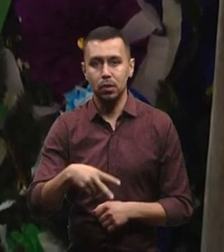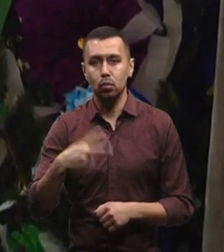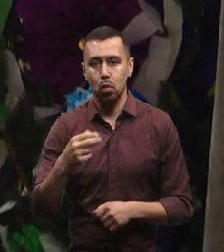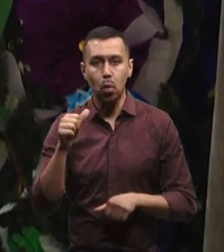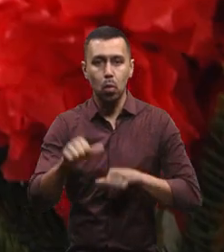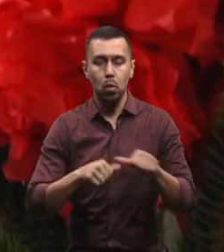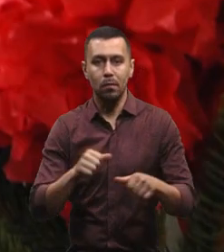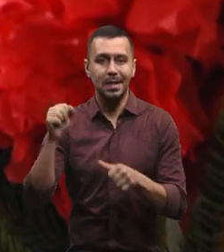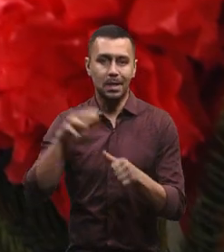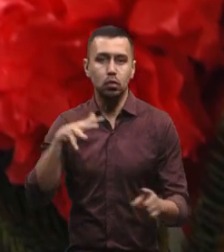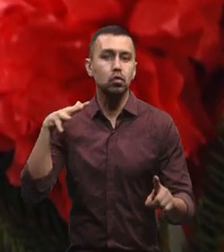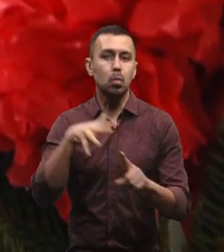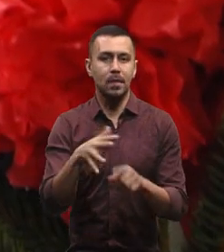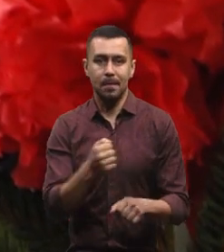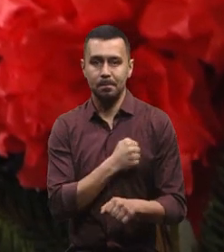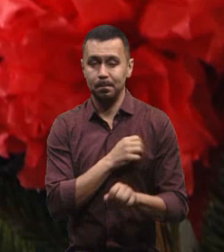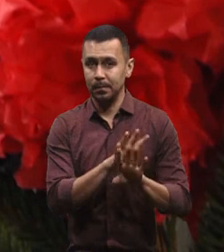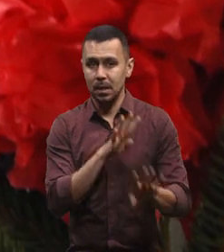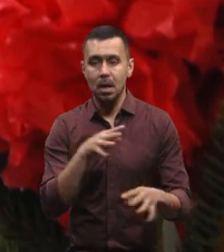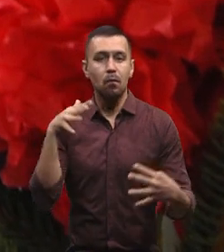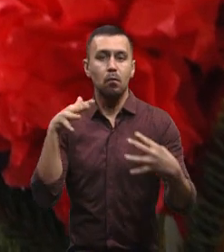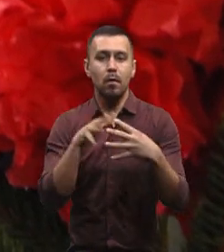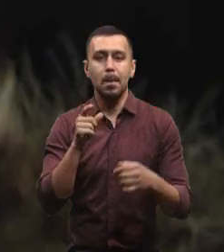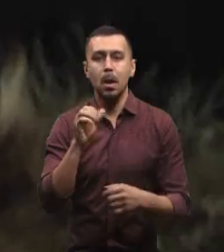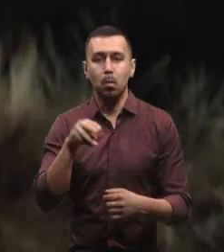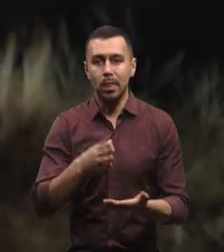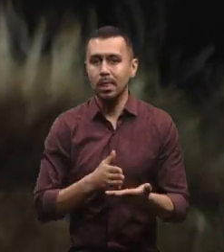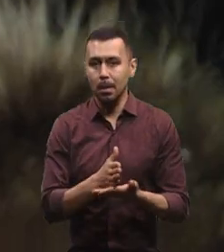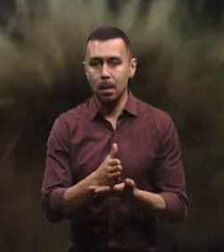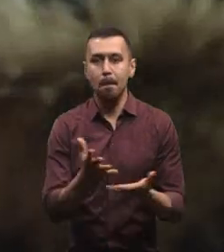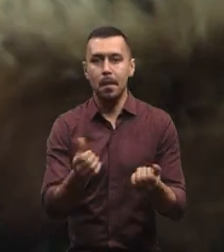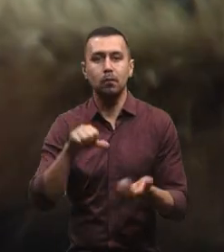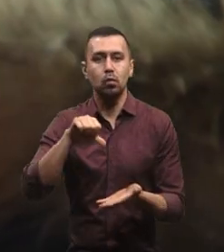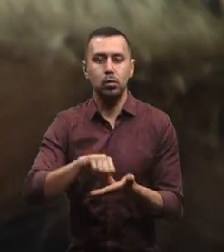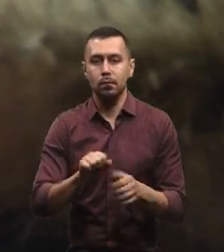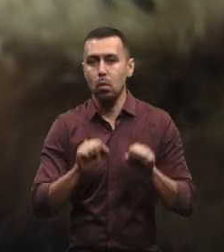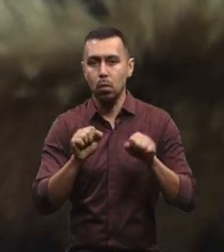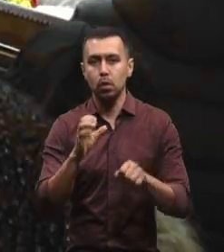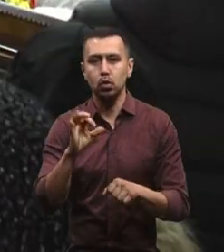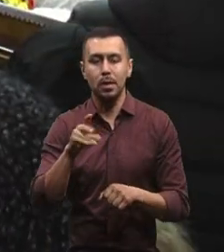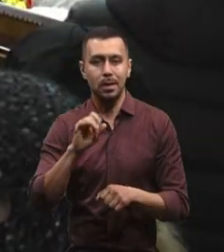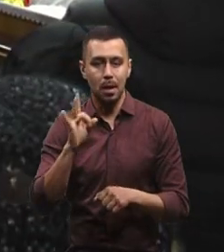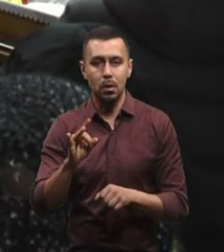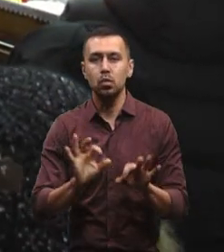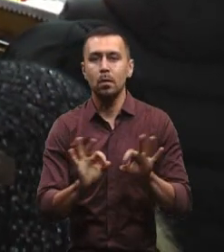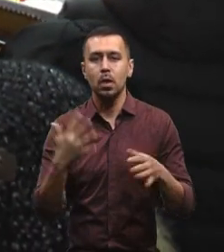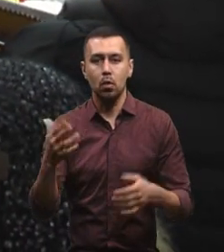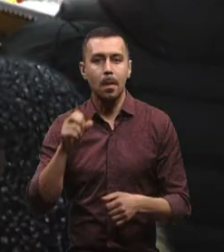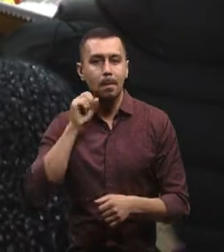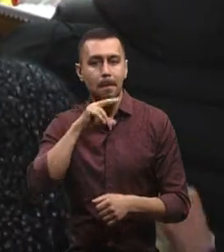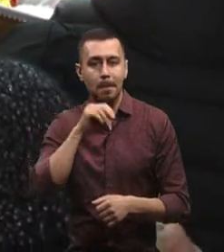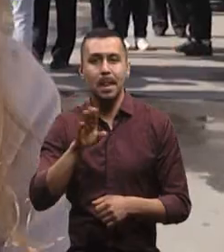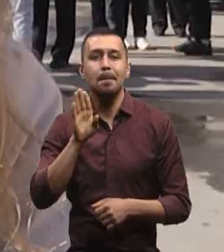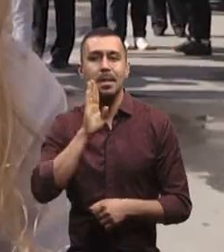22-го року в десантно-штурмові війська. Воював на Бахмутському напрямку, брав участь в обороні Соледару, розповідає його